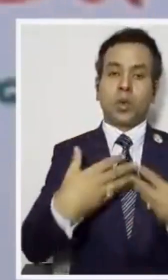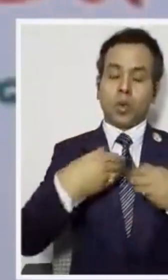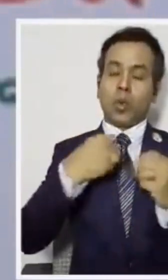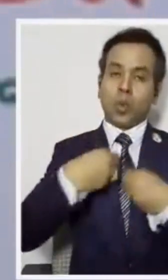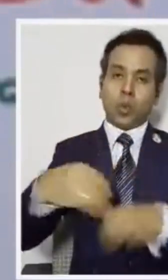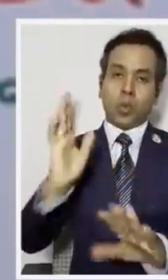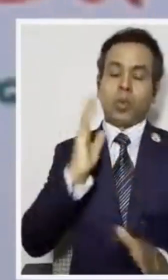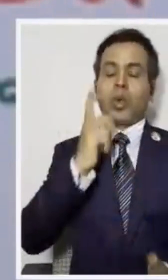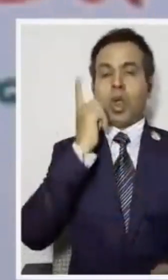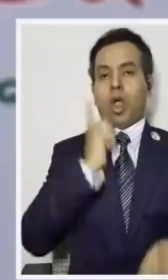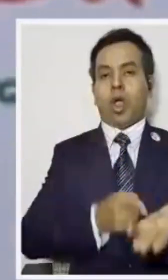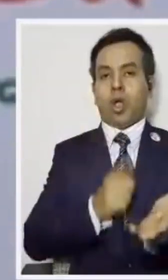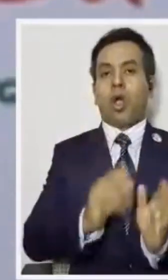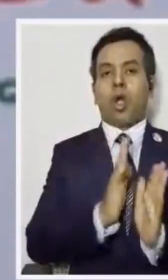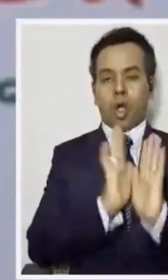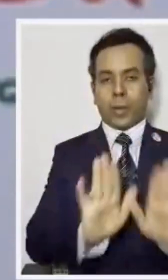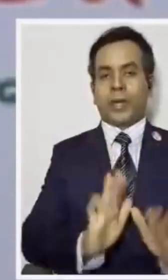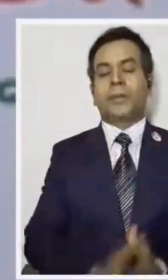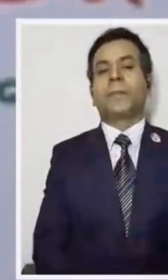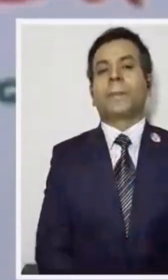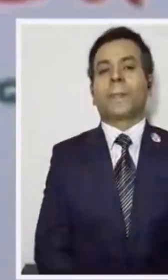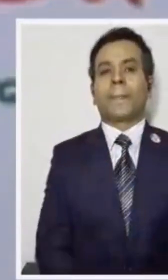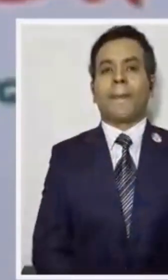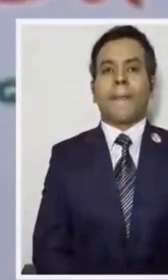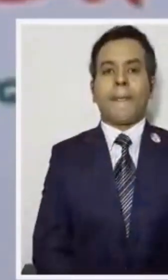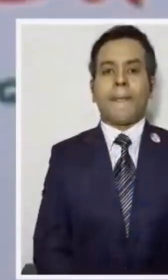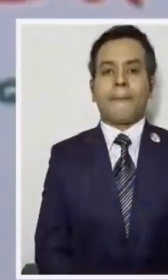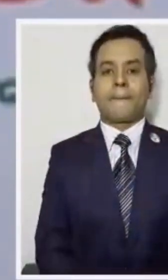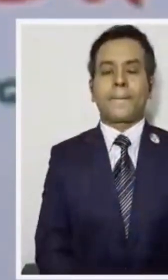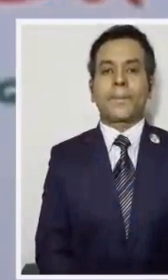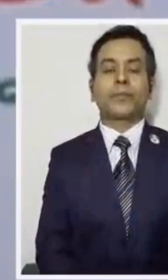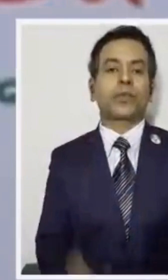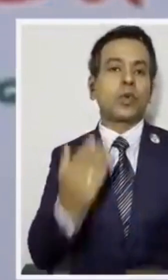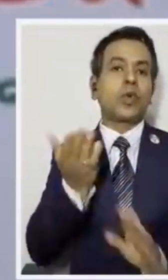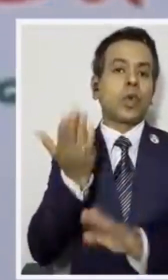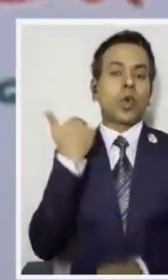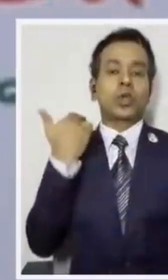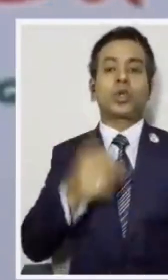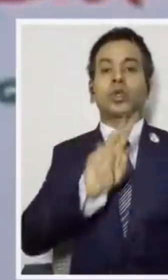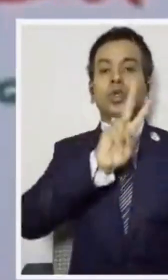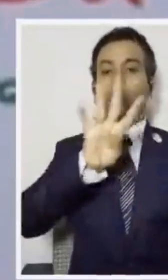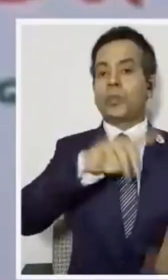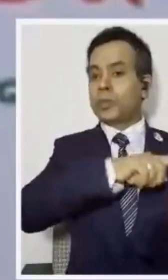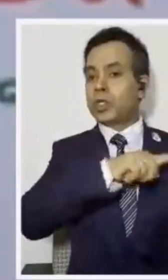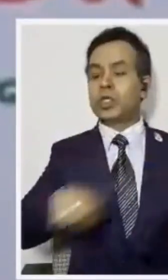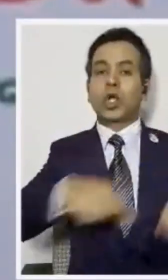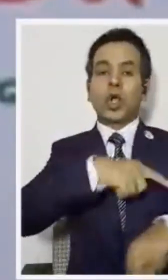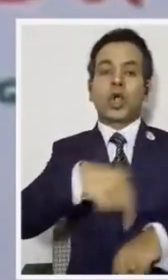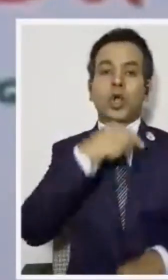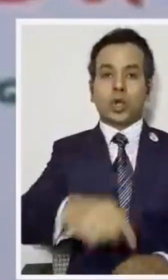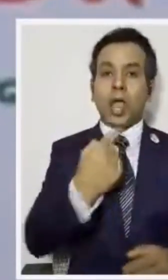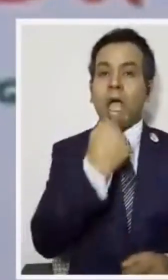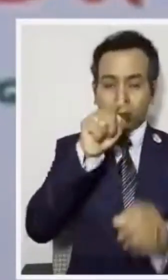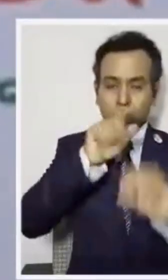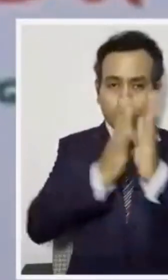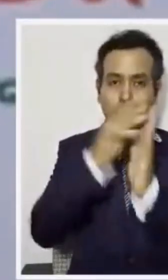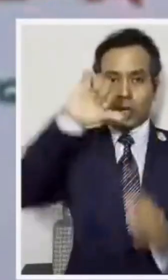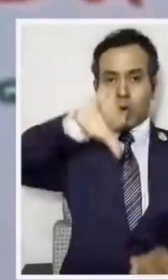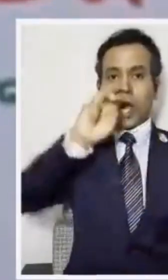গত 24 ঘন্টায় আমাদের নমুনা সংগৃহীত হয়েছে 9,900টি, পরীক্ষা হয়েছে আগের দিনের নমুনা